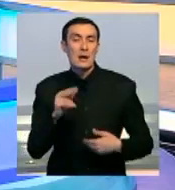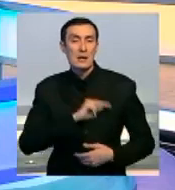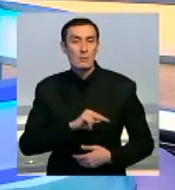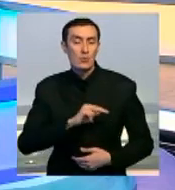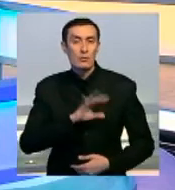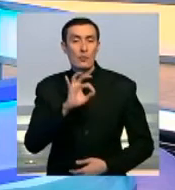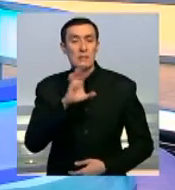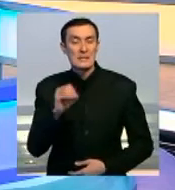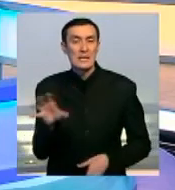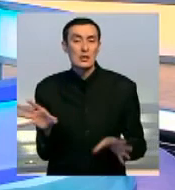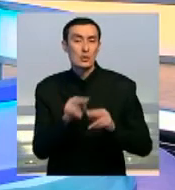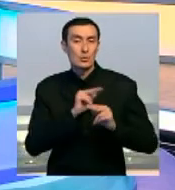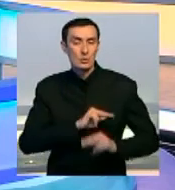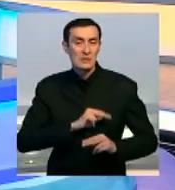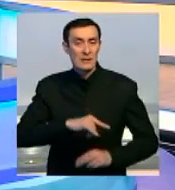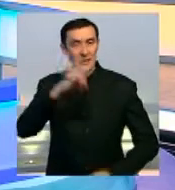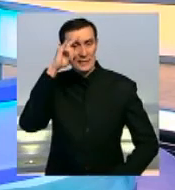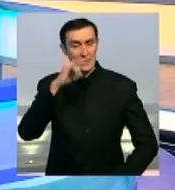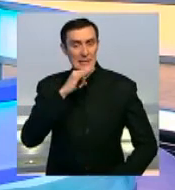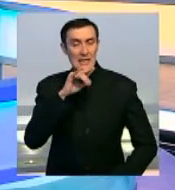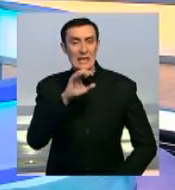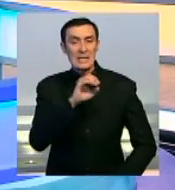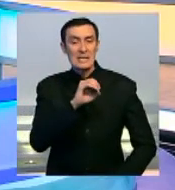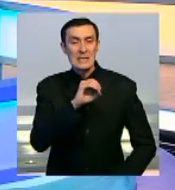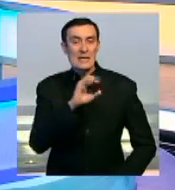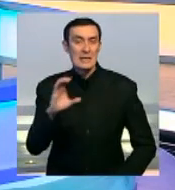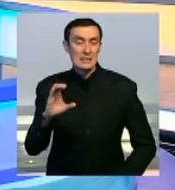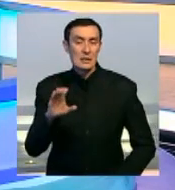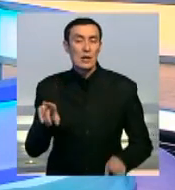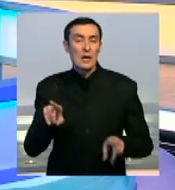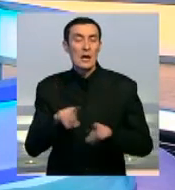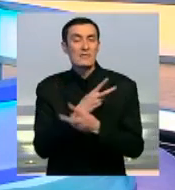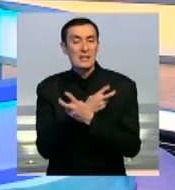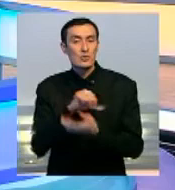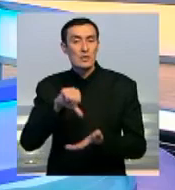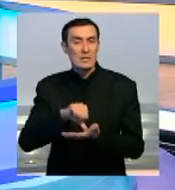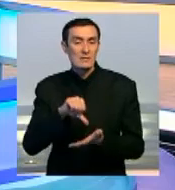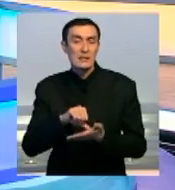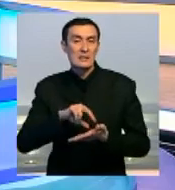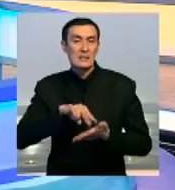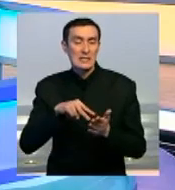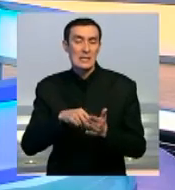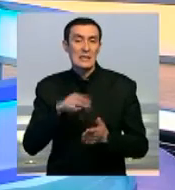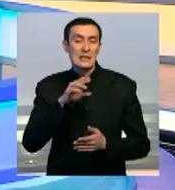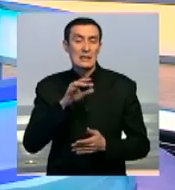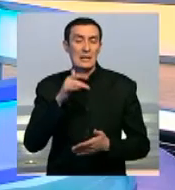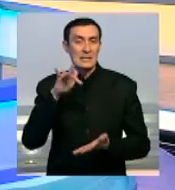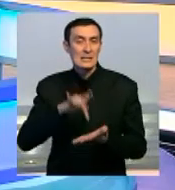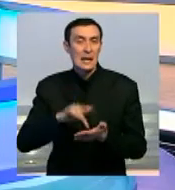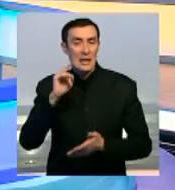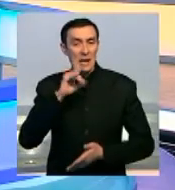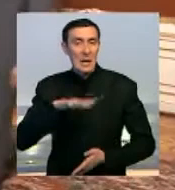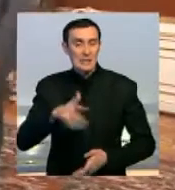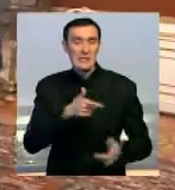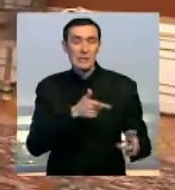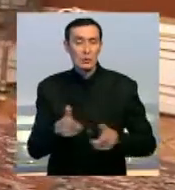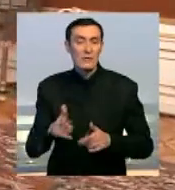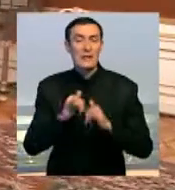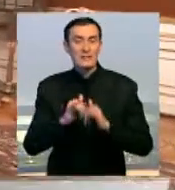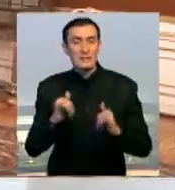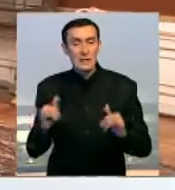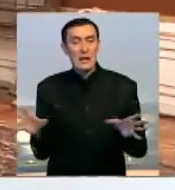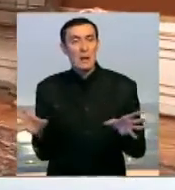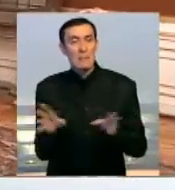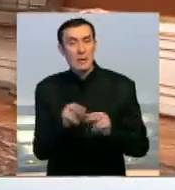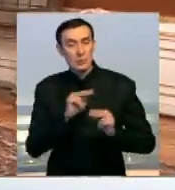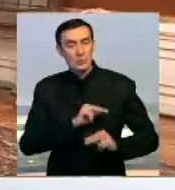также сотрудничество Казахстан-ЕС. Австрия активно участвует в реализации стратегии ЕС для Центральной Азии и готова развивать